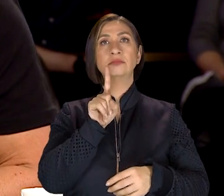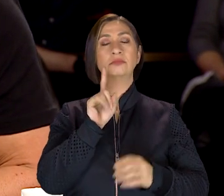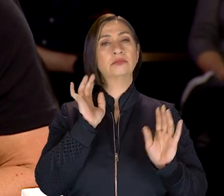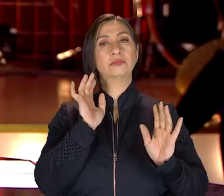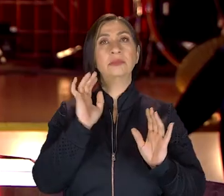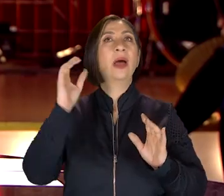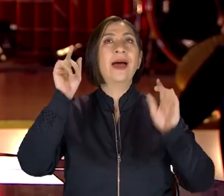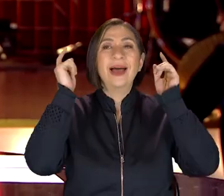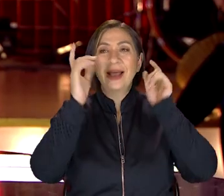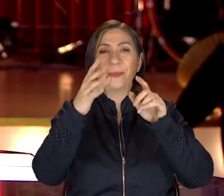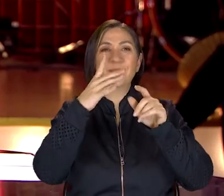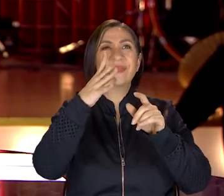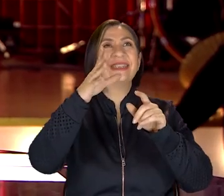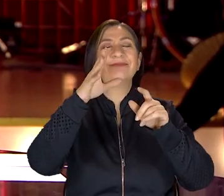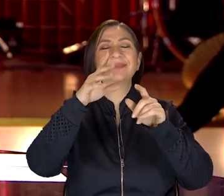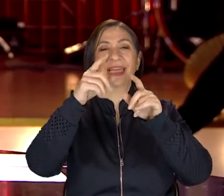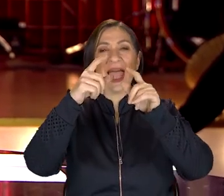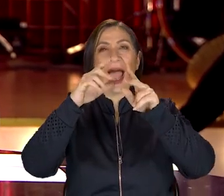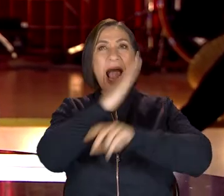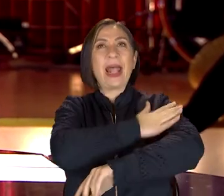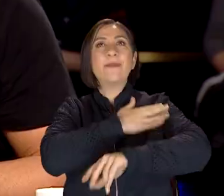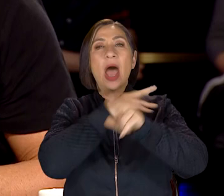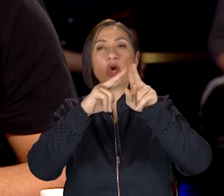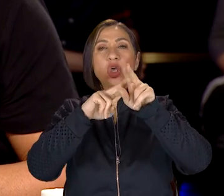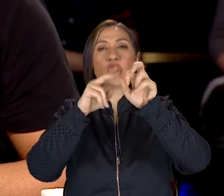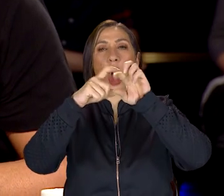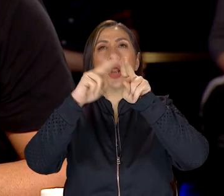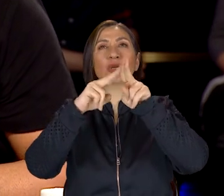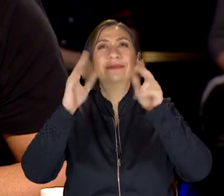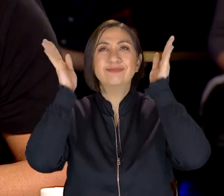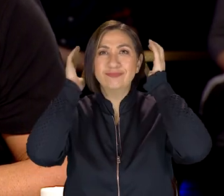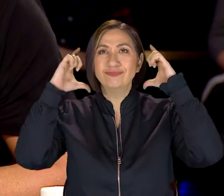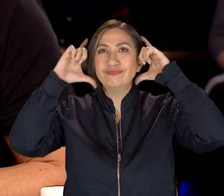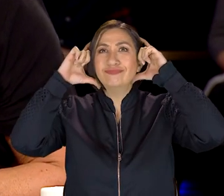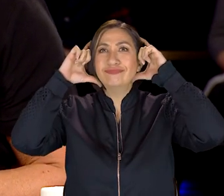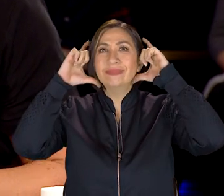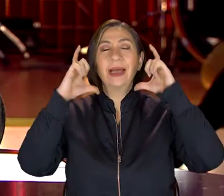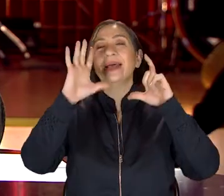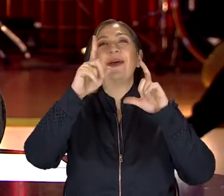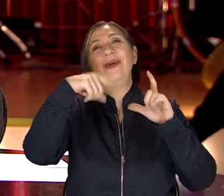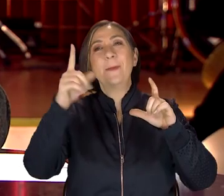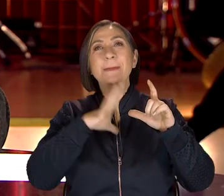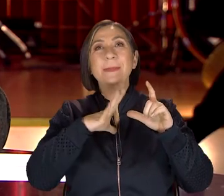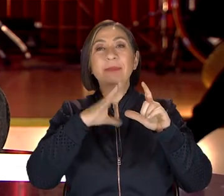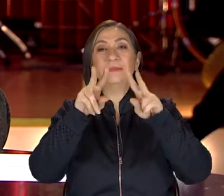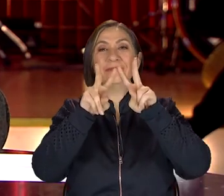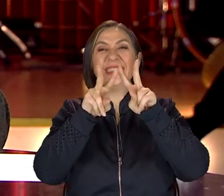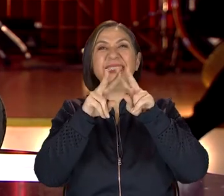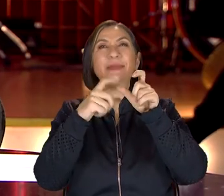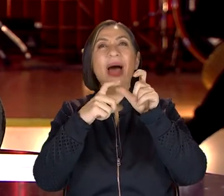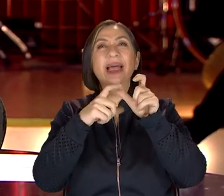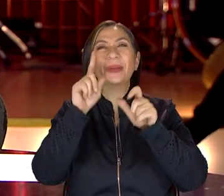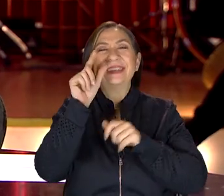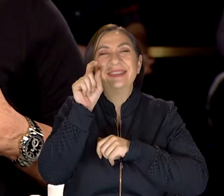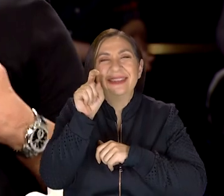dik durur. Kaptan Kirk'ten başlar. Evet. Kaptan Kirk'ün biraz göbeği de vardı. Vardı. O öyle durmaktan hep o göbeklidir. Yani. Mr. Spock öyle... bir tek Mr. Spock biraz kambur